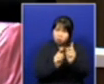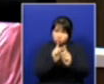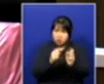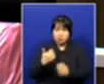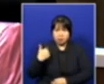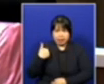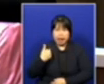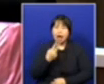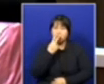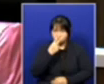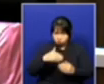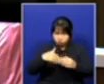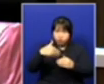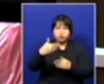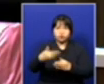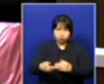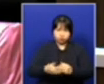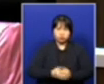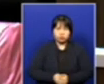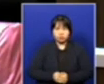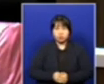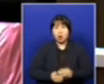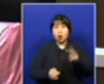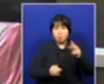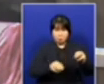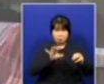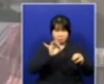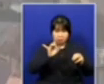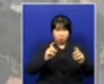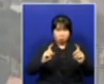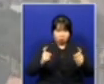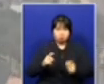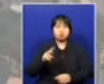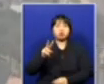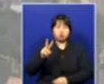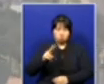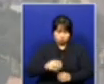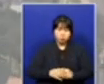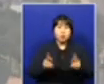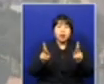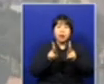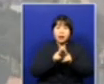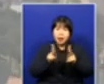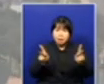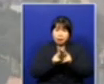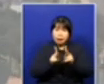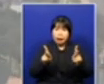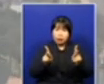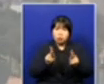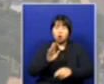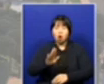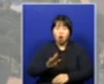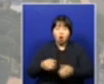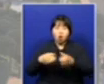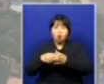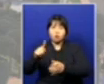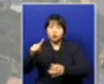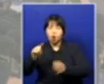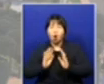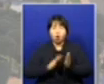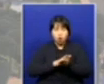ท่านดูต่อนะครับมาตรา8วงเล็บ2ให้คณะกรรมการกลั่นกรองก็คือพวกตู่โทษครับพวกท่านนาย